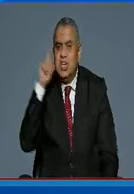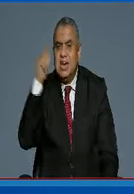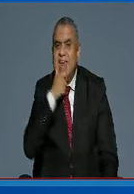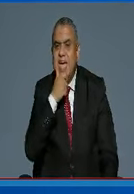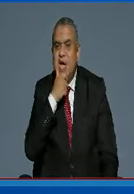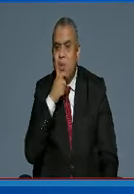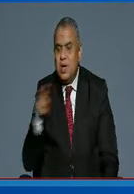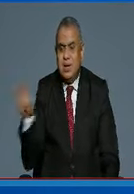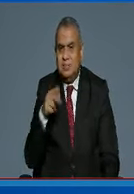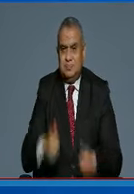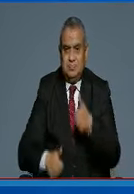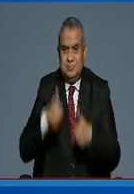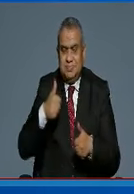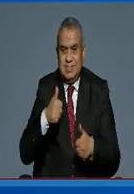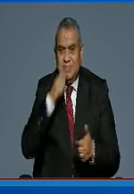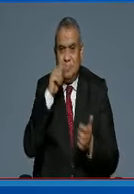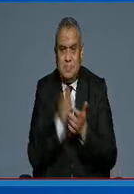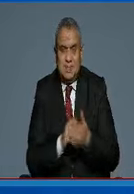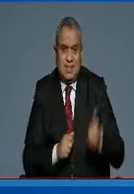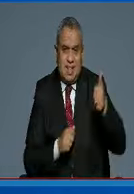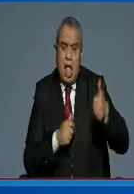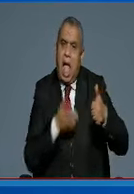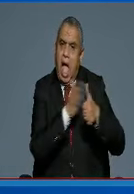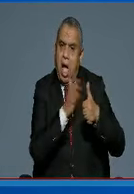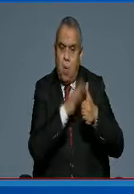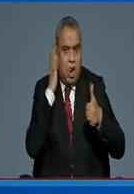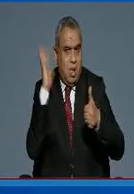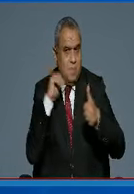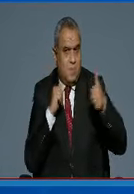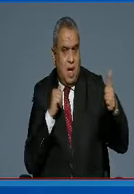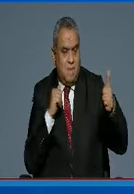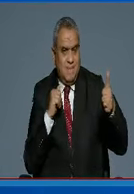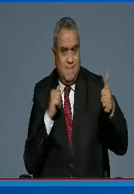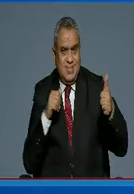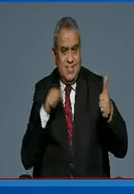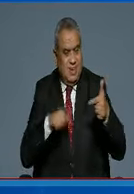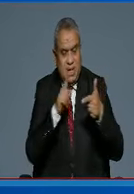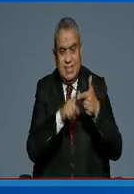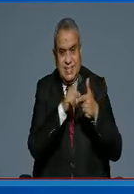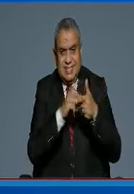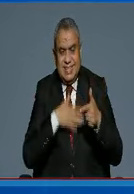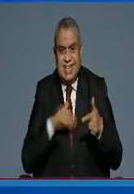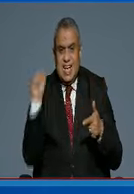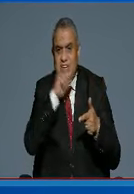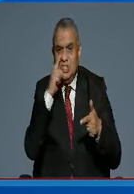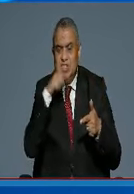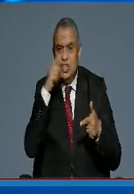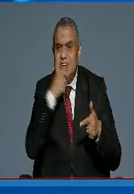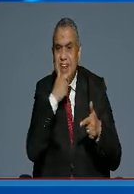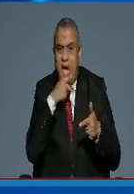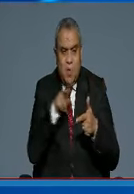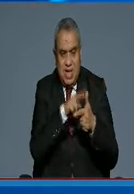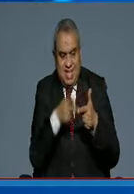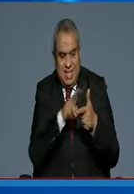مصطفى شوير طبيعي شناوي لما يرجع هيبقى اساسي الحارس الاول بس المنافسه ما بقتش سهله على الشناوي ودي حاجه في مصلحه الاهلي